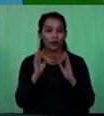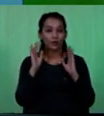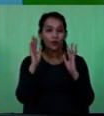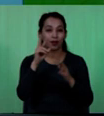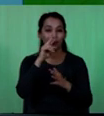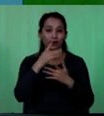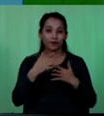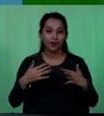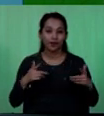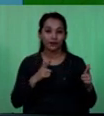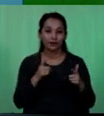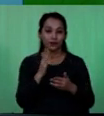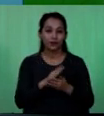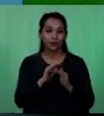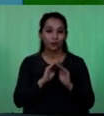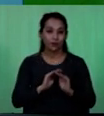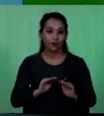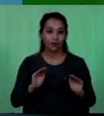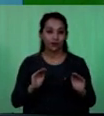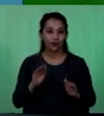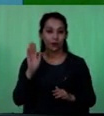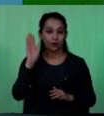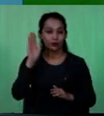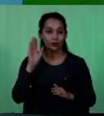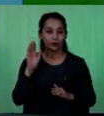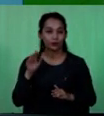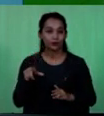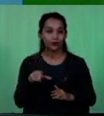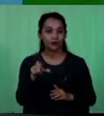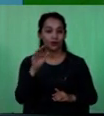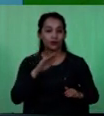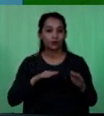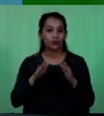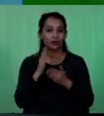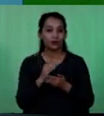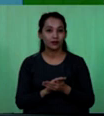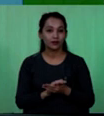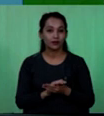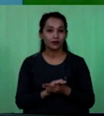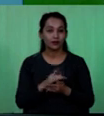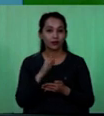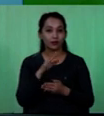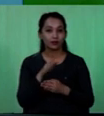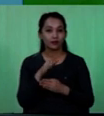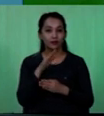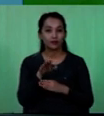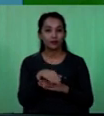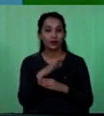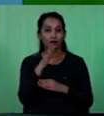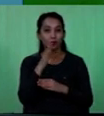mevalar pishadi. Bolalar suv havzalarida cho'miladilar. Bo'sh vaqtlarida